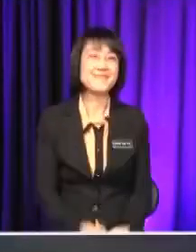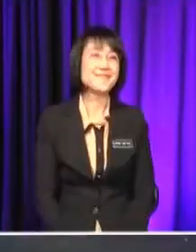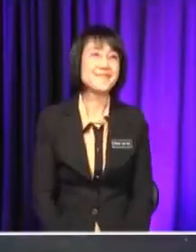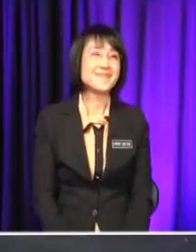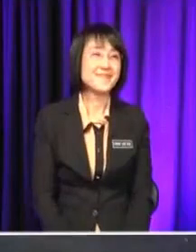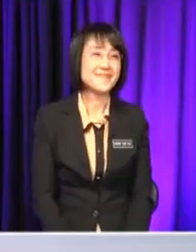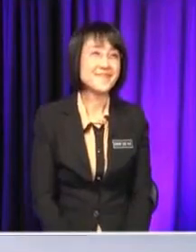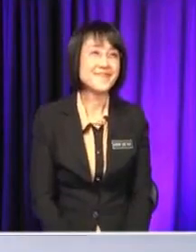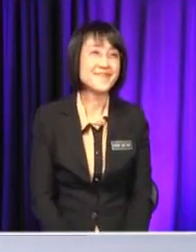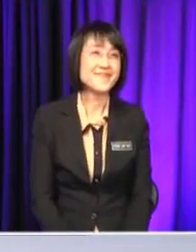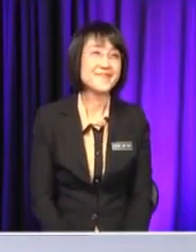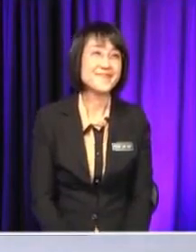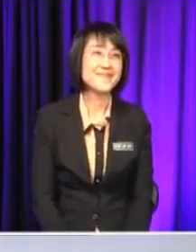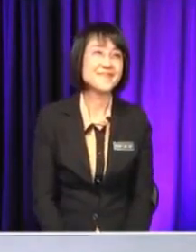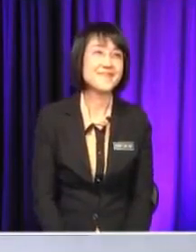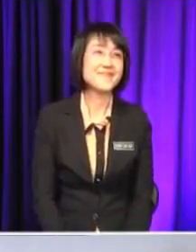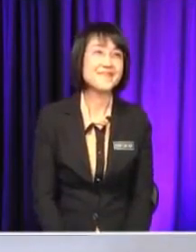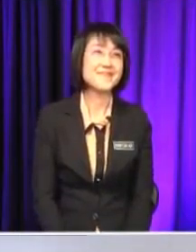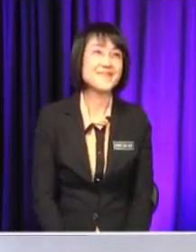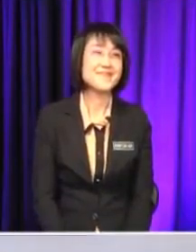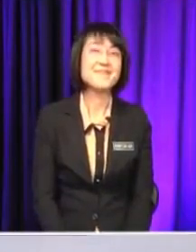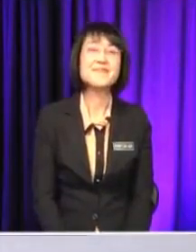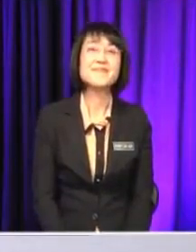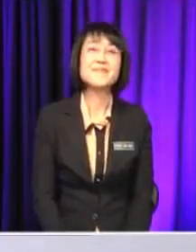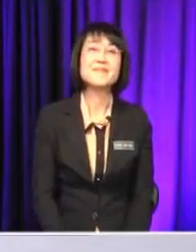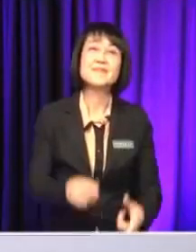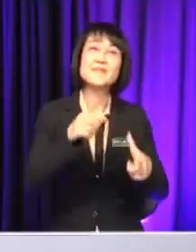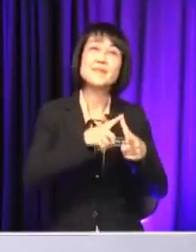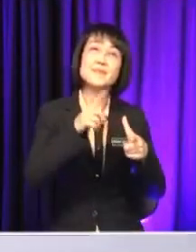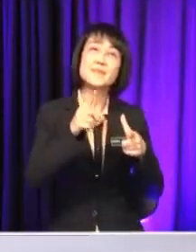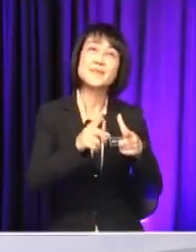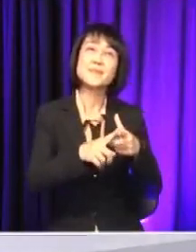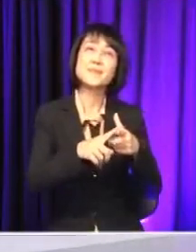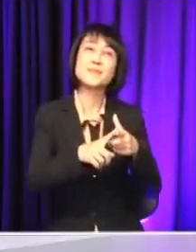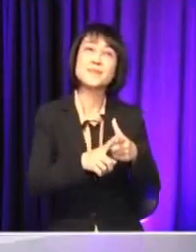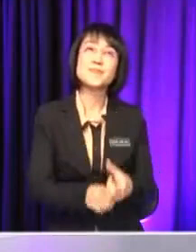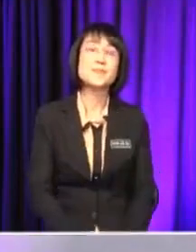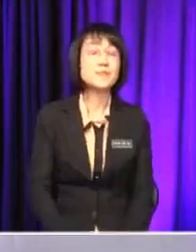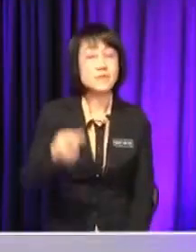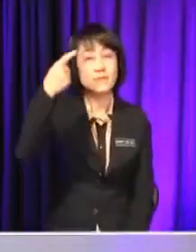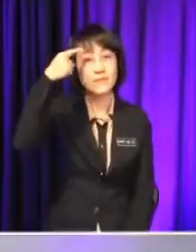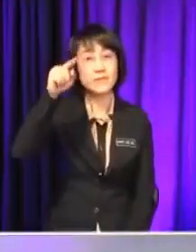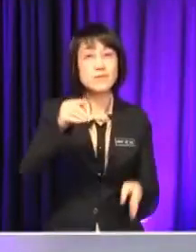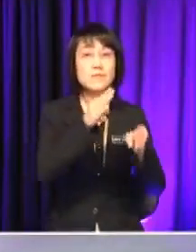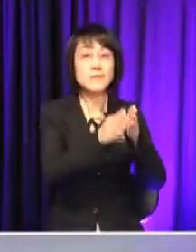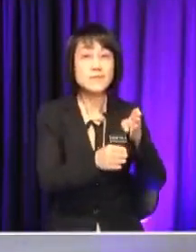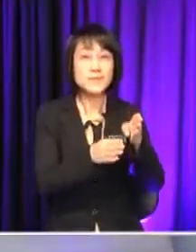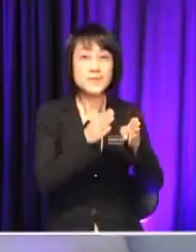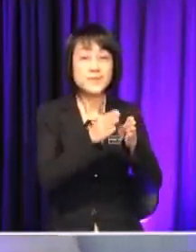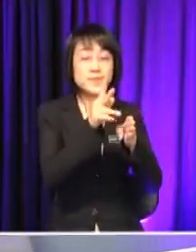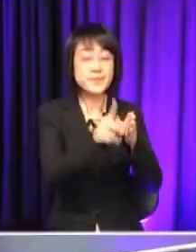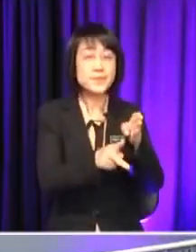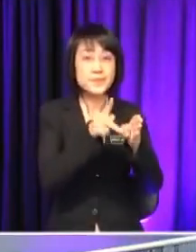oke bagus deh oke kemudian eee untuk yang kayak berkabel tadi itu kita ada juga